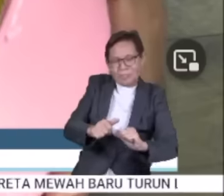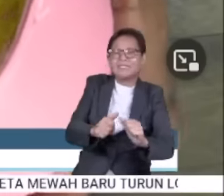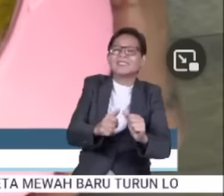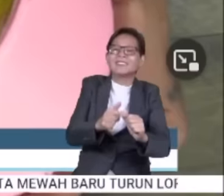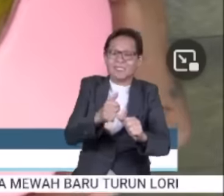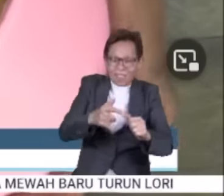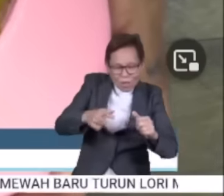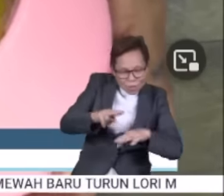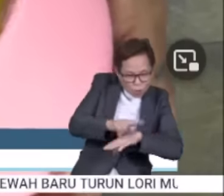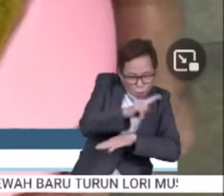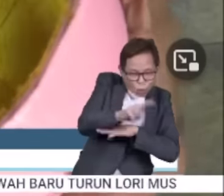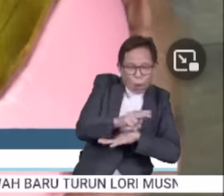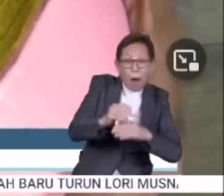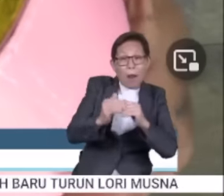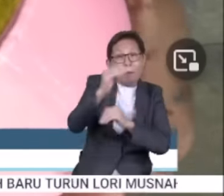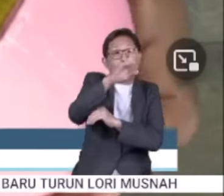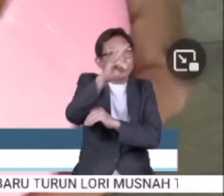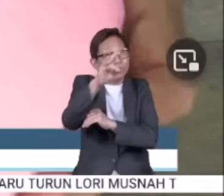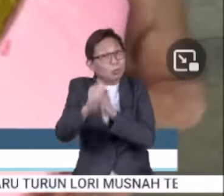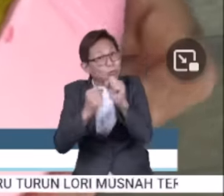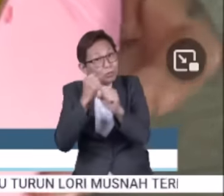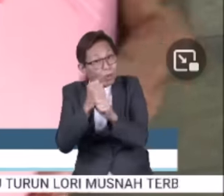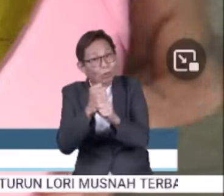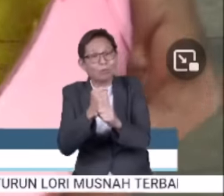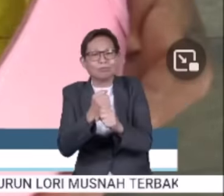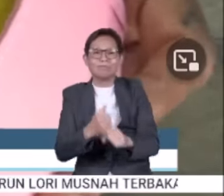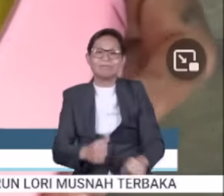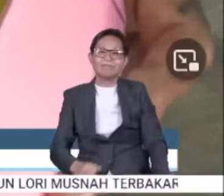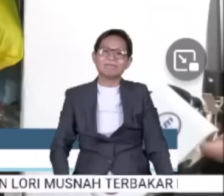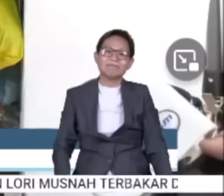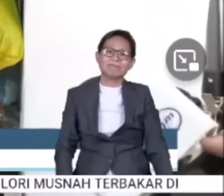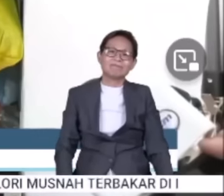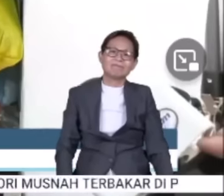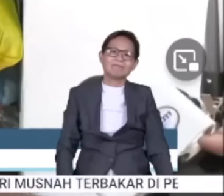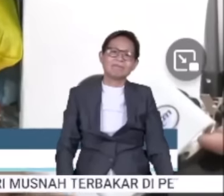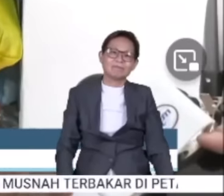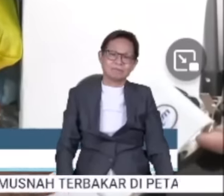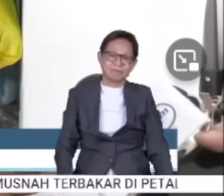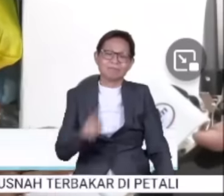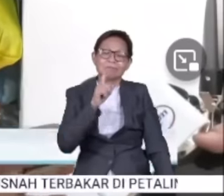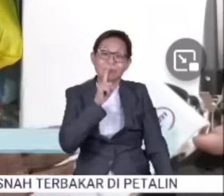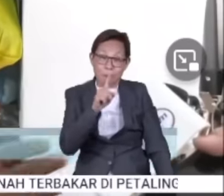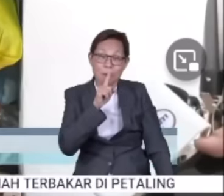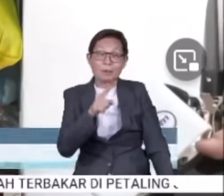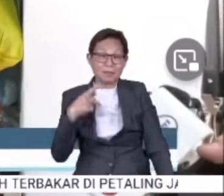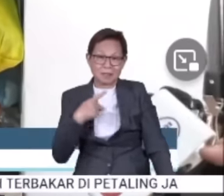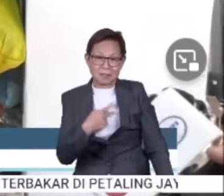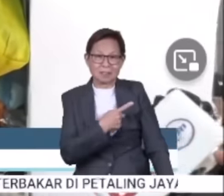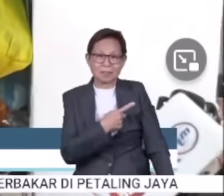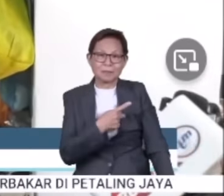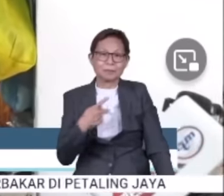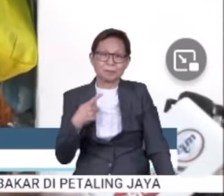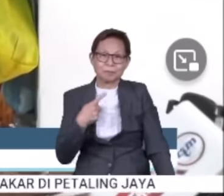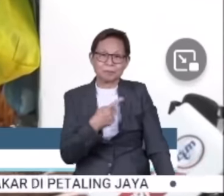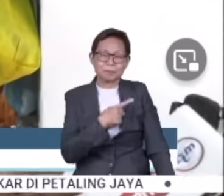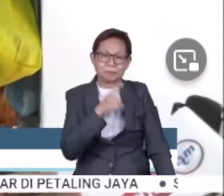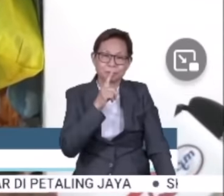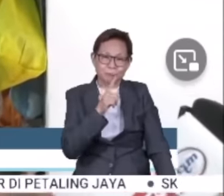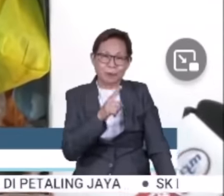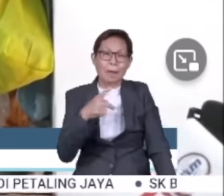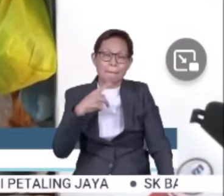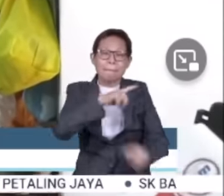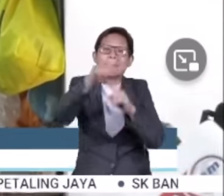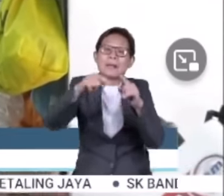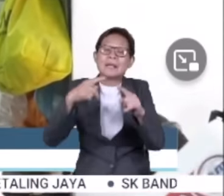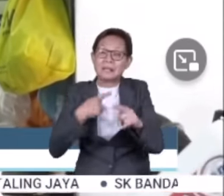berkhidmat setelah lebih 70 tahun. Itu memang kita kena adjust timing lah. Bila kami